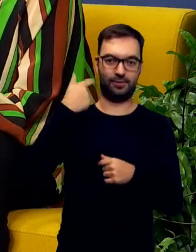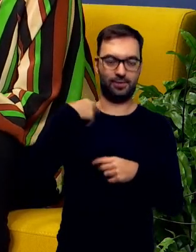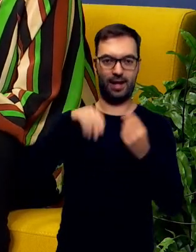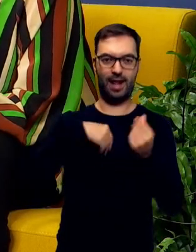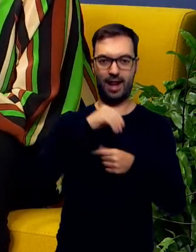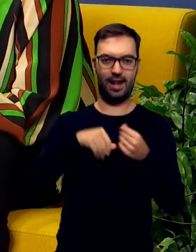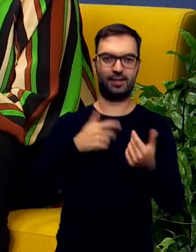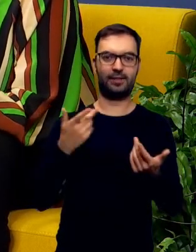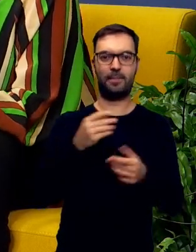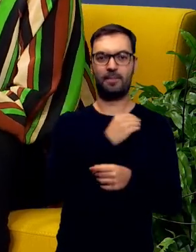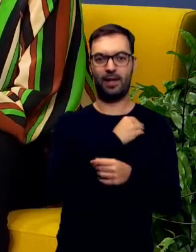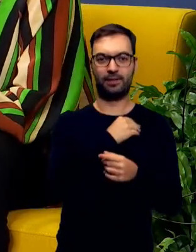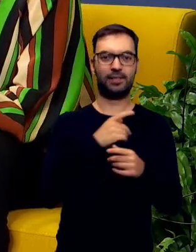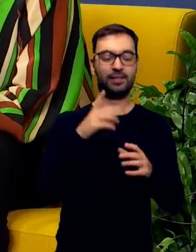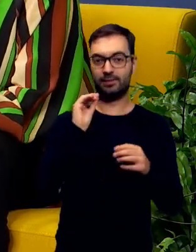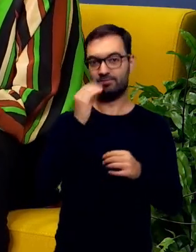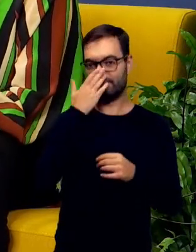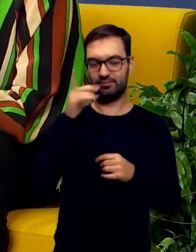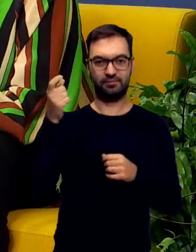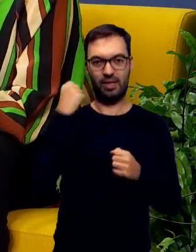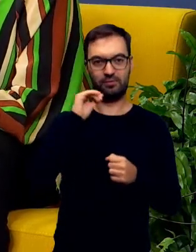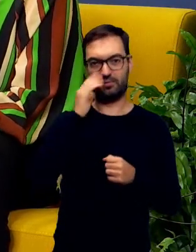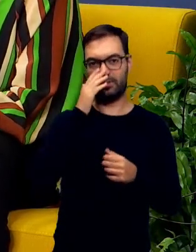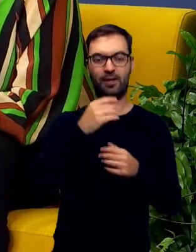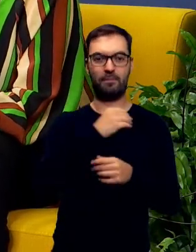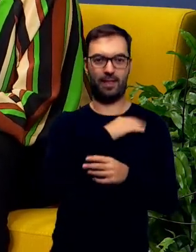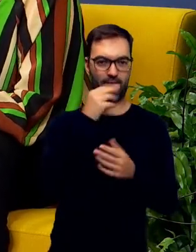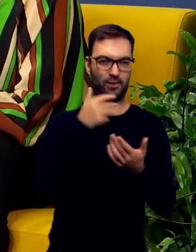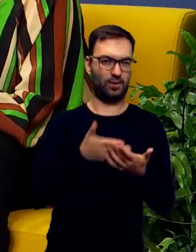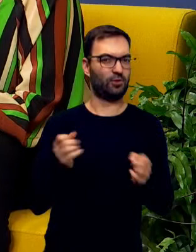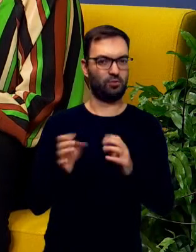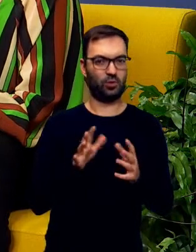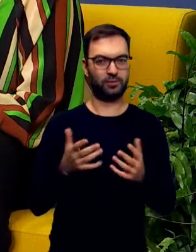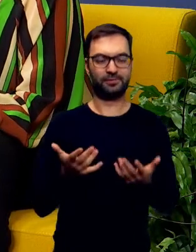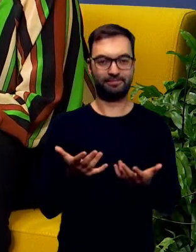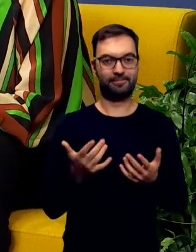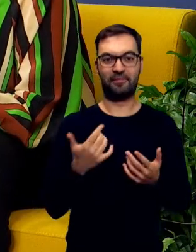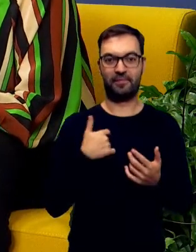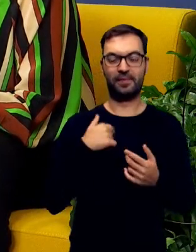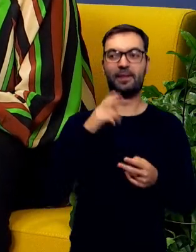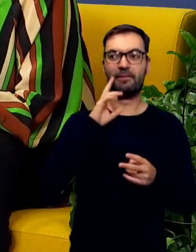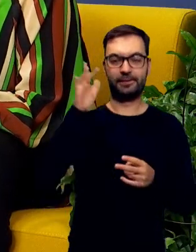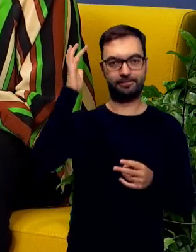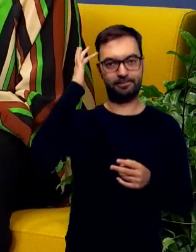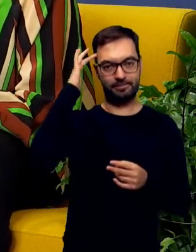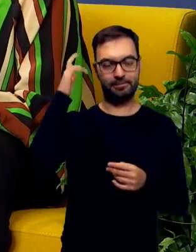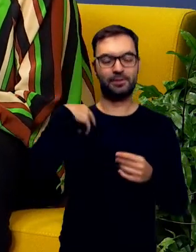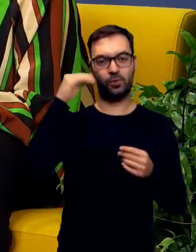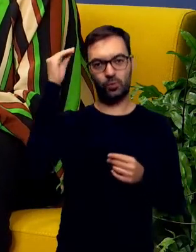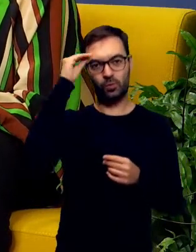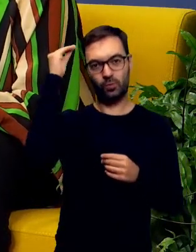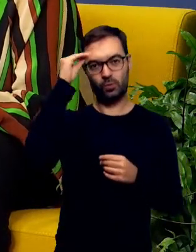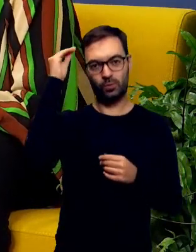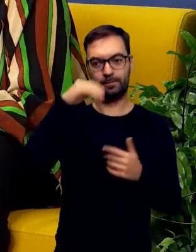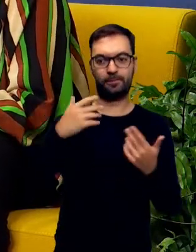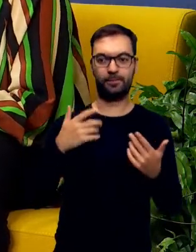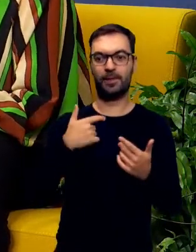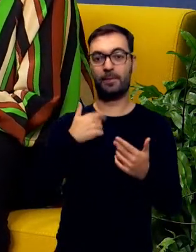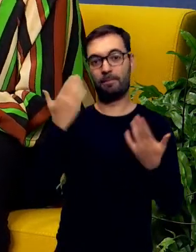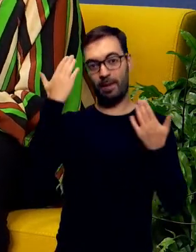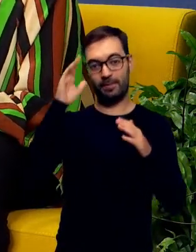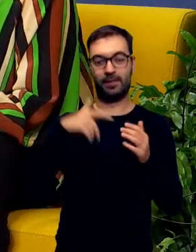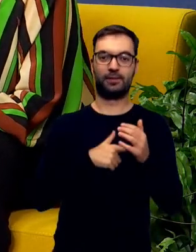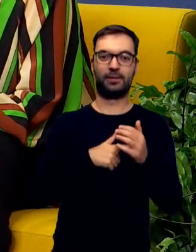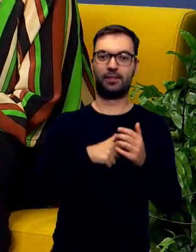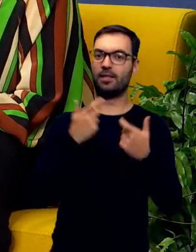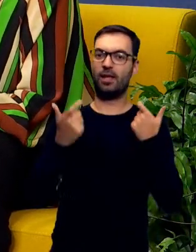że materiał, że zawiódł się, że ten materiał tak wyglądał. Mhm. Więc ja się faktycznie tego uczyłam i mam nadzieję,